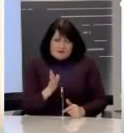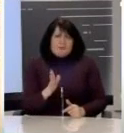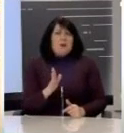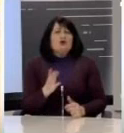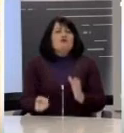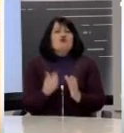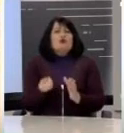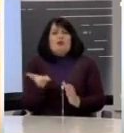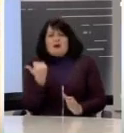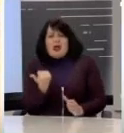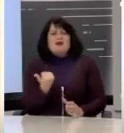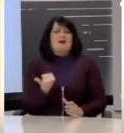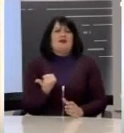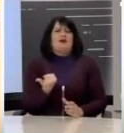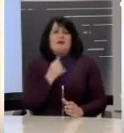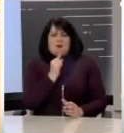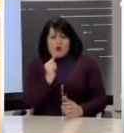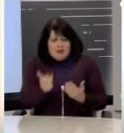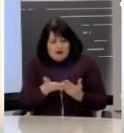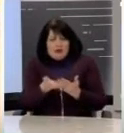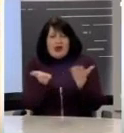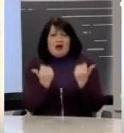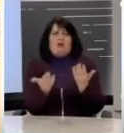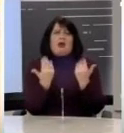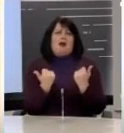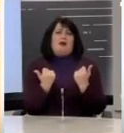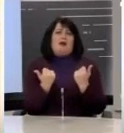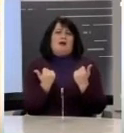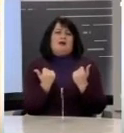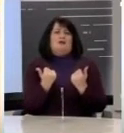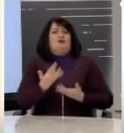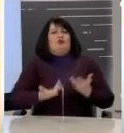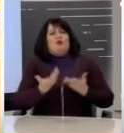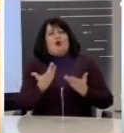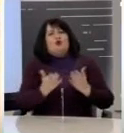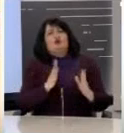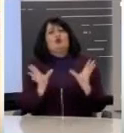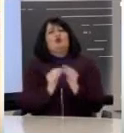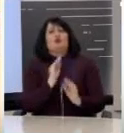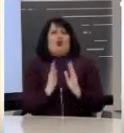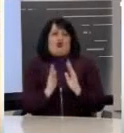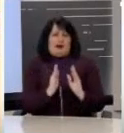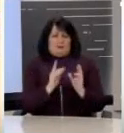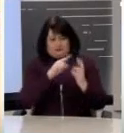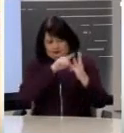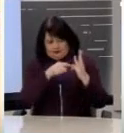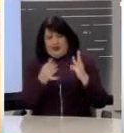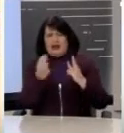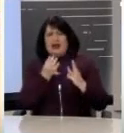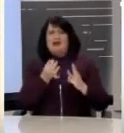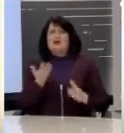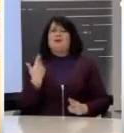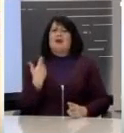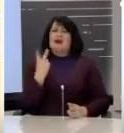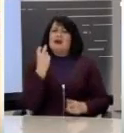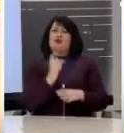τομές και μόνιμη ενίσχυση των σχετικών προϋπολογισμών πρόνοιας. Τα ίδια ακριβώς ακούσαμε πριν από